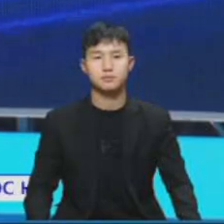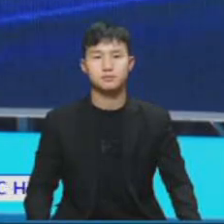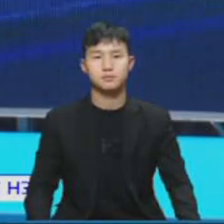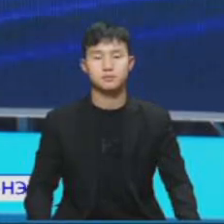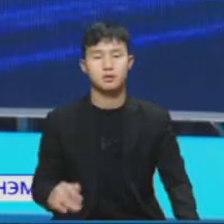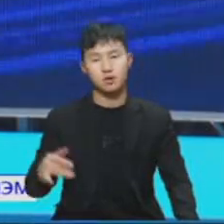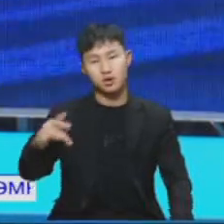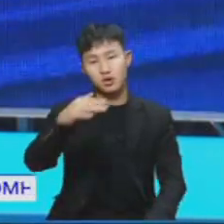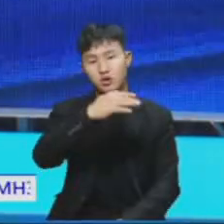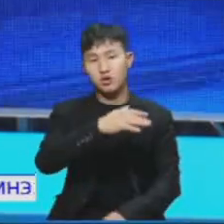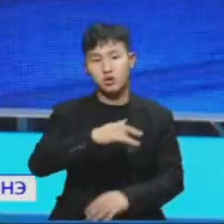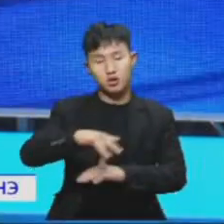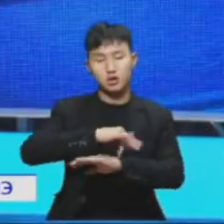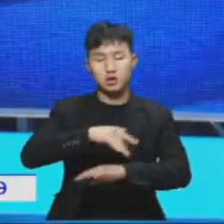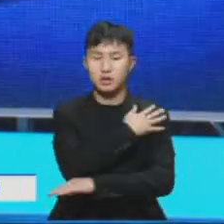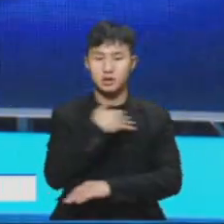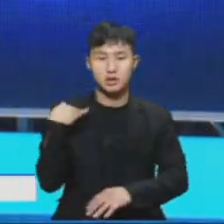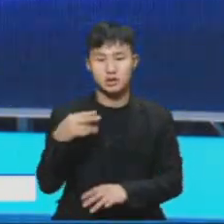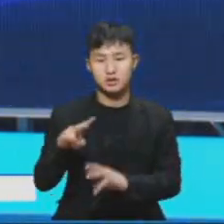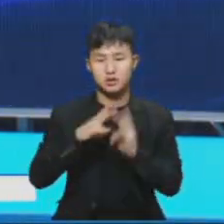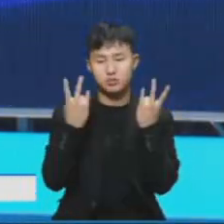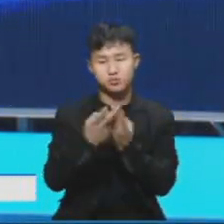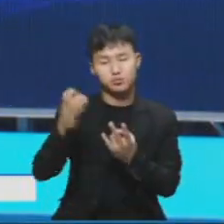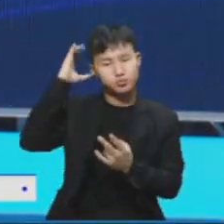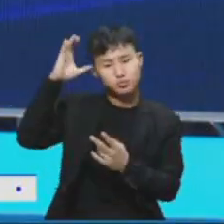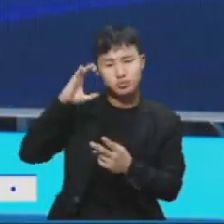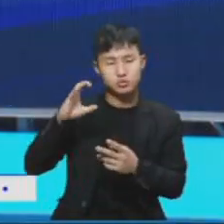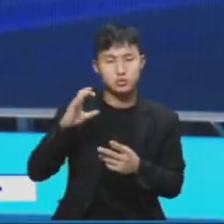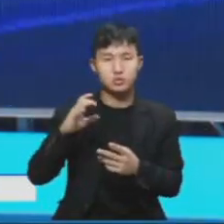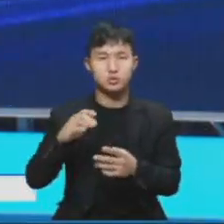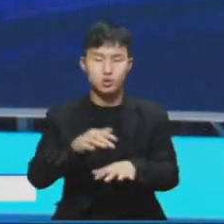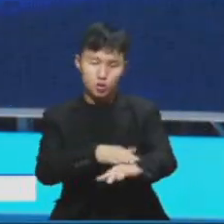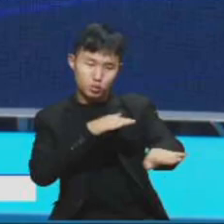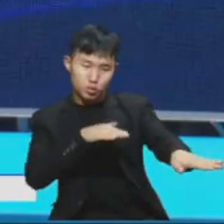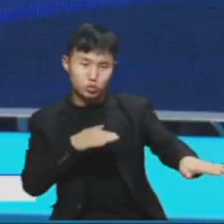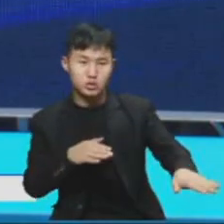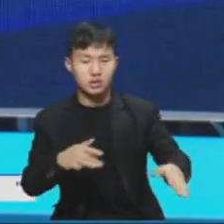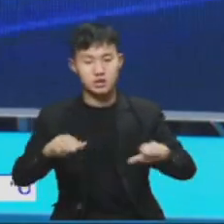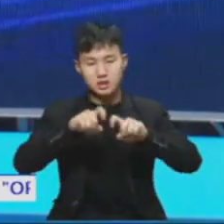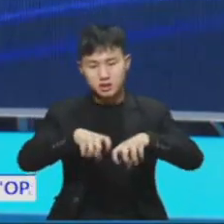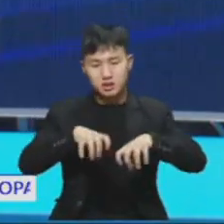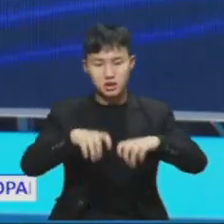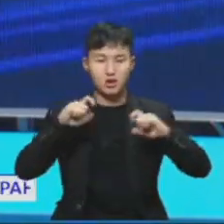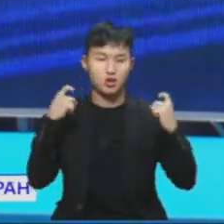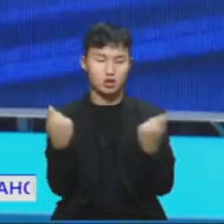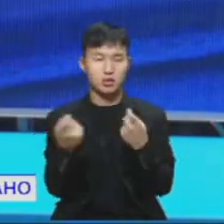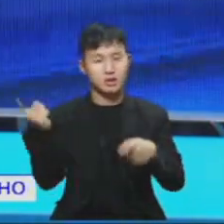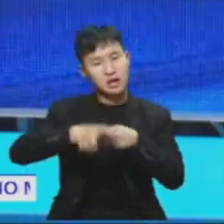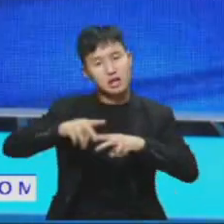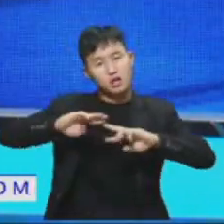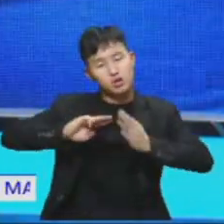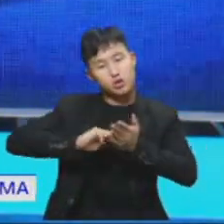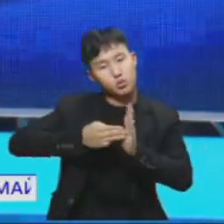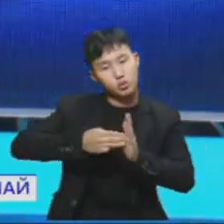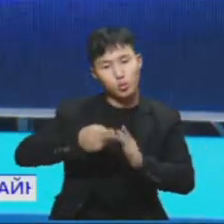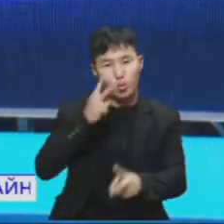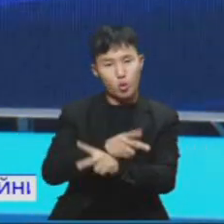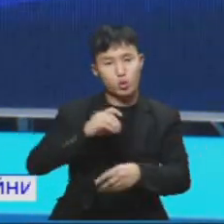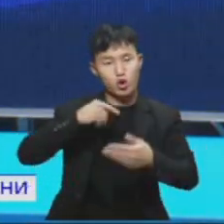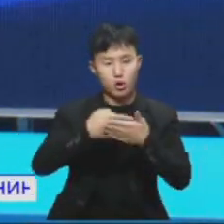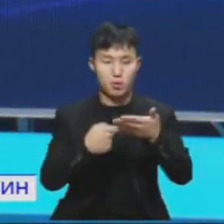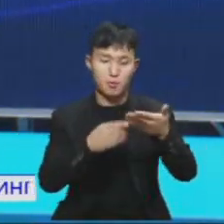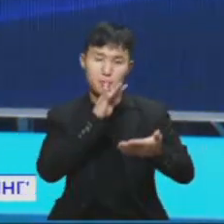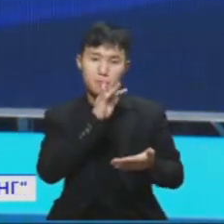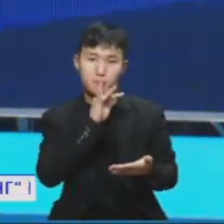За энэ хүү хотын дарга Нямбатар нийслэлийн тулгынцаа асуудал болох төвжрэл мөн гэр хорооллын дахин төлөвлөлтийг хуульчилж хэлэхээр болоод байна. Тодорхойлбол төвжрлийг бууруулах